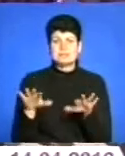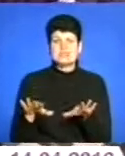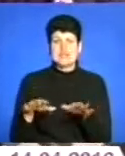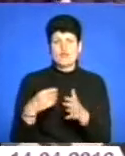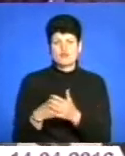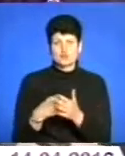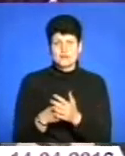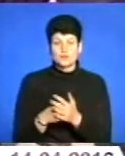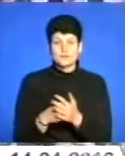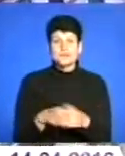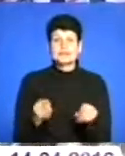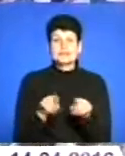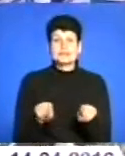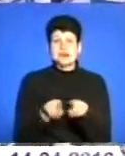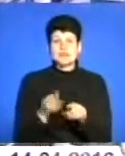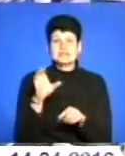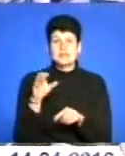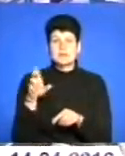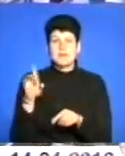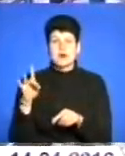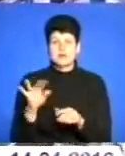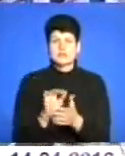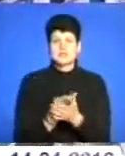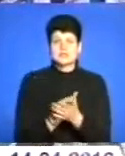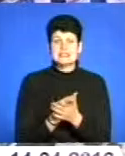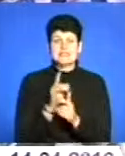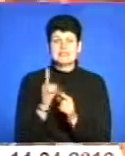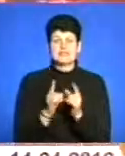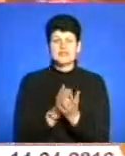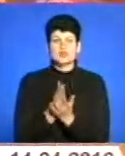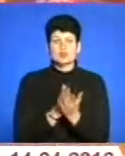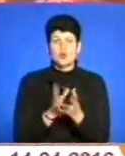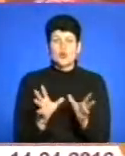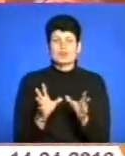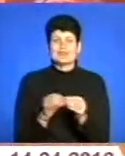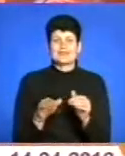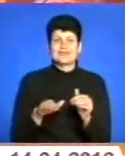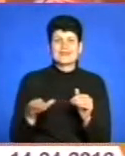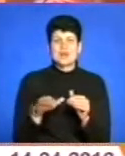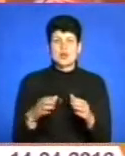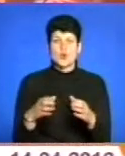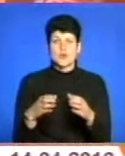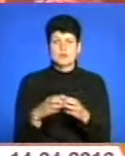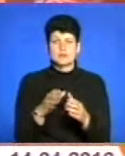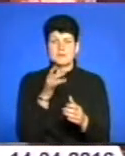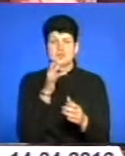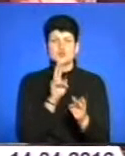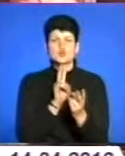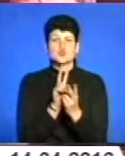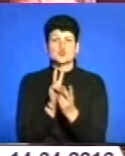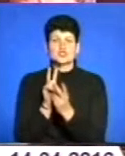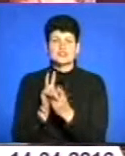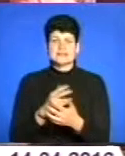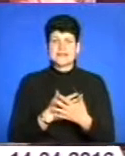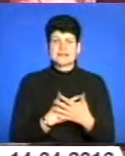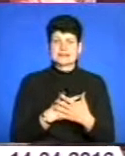бюджету. Також Степан Барна ознайомився з інфраструктурою об'єднаної територіальної громади. Під час зустрічі з